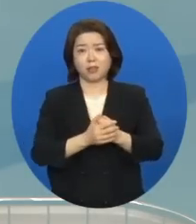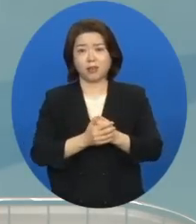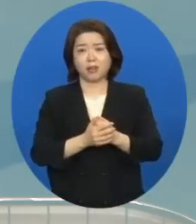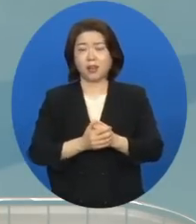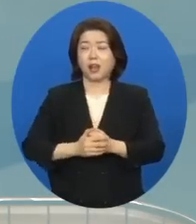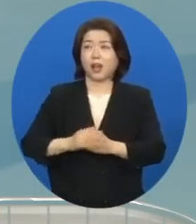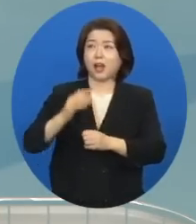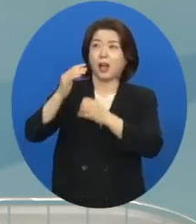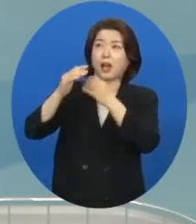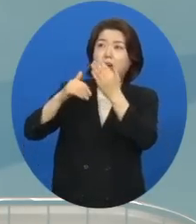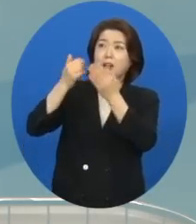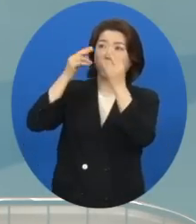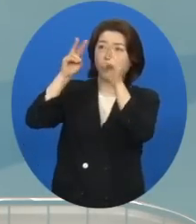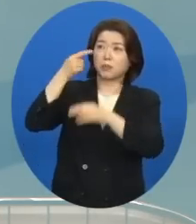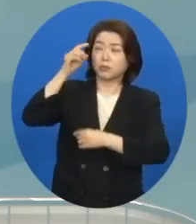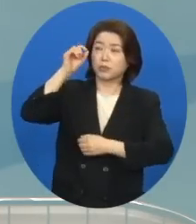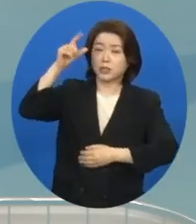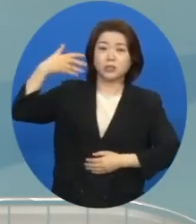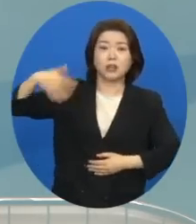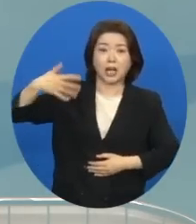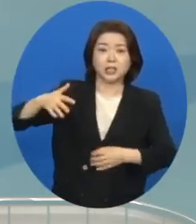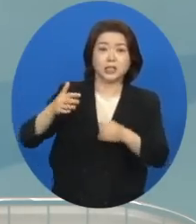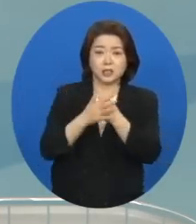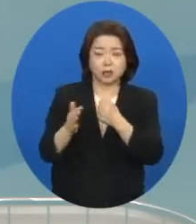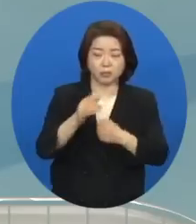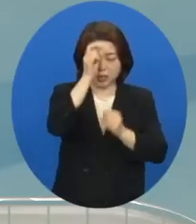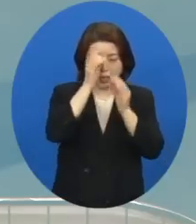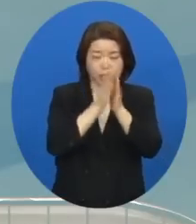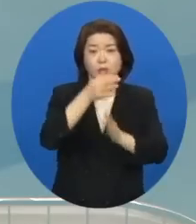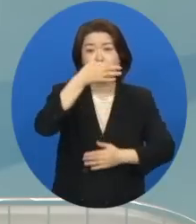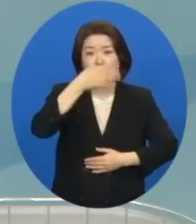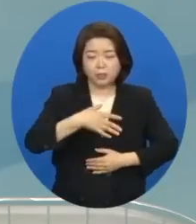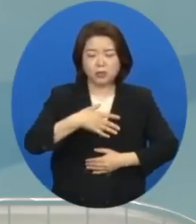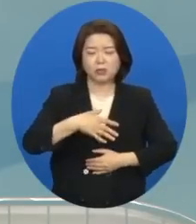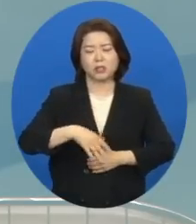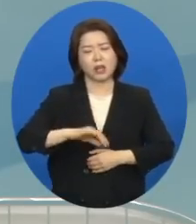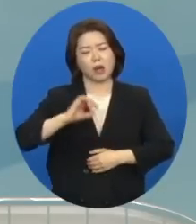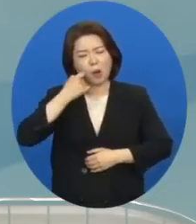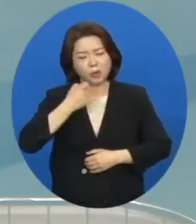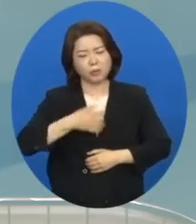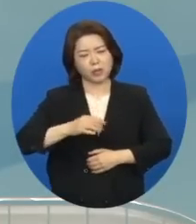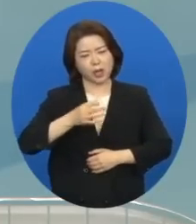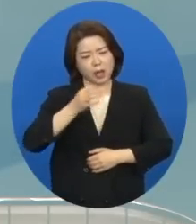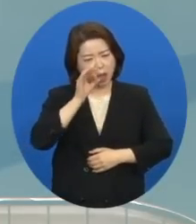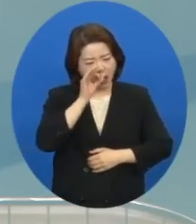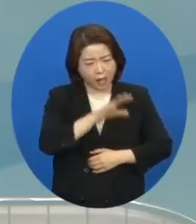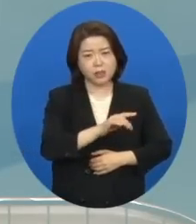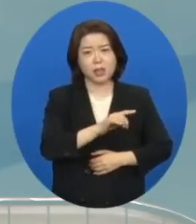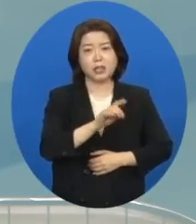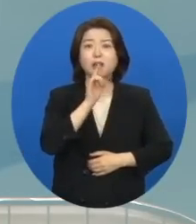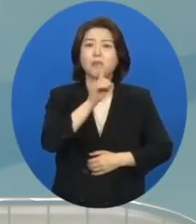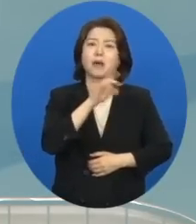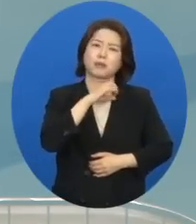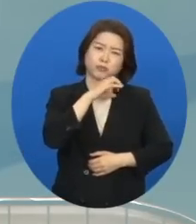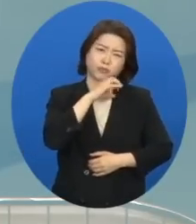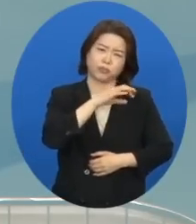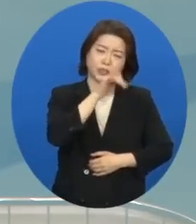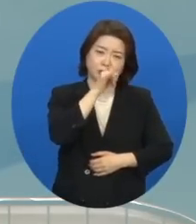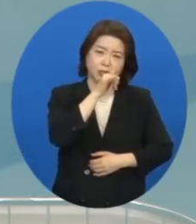뜨이니까, 눈이 뜨이지 않았으니까 기도가 힘들다, 어렵다, 못하겠다 이런 말이 나오는 거지,